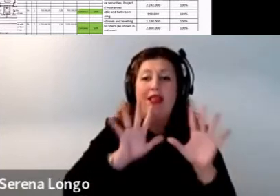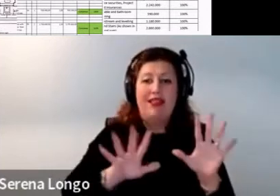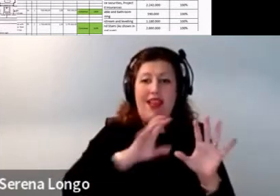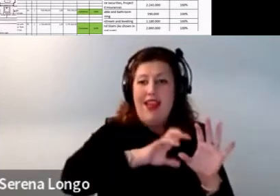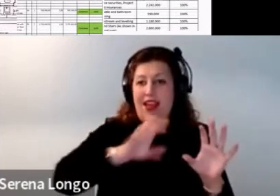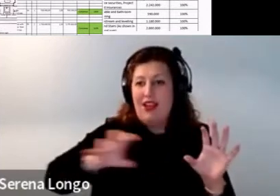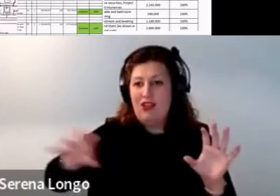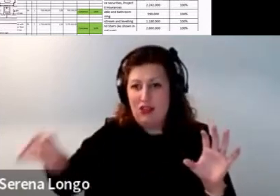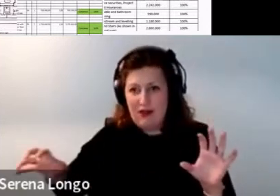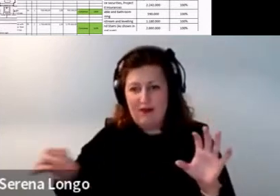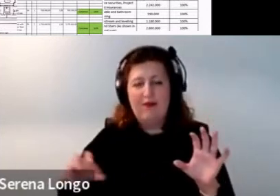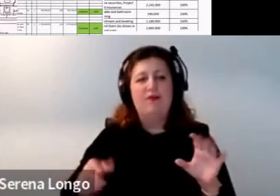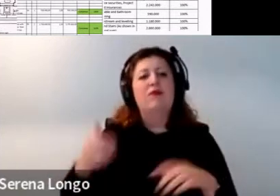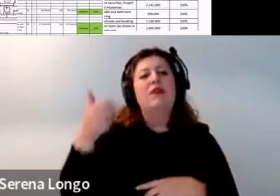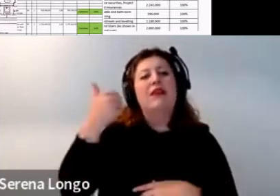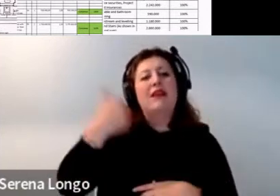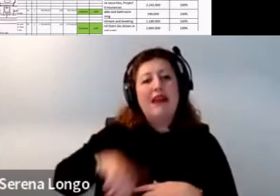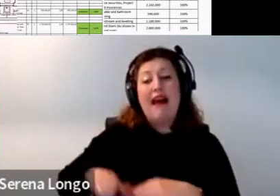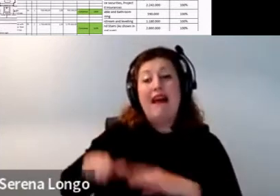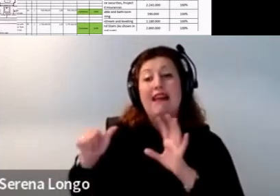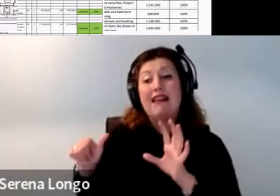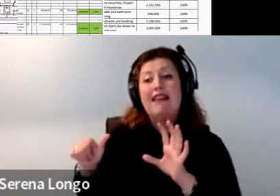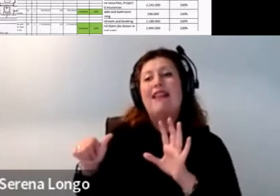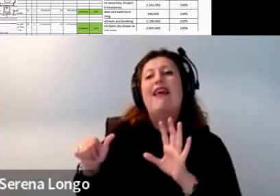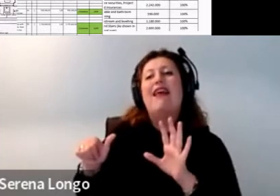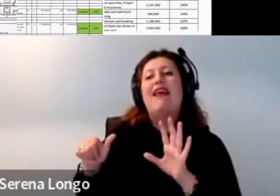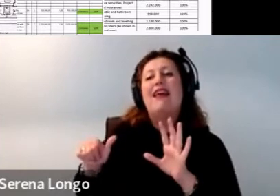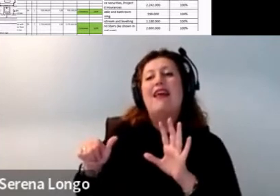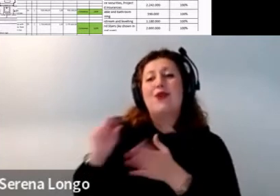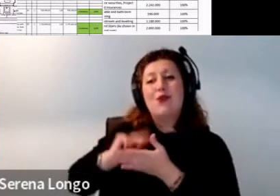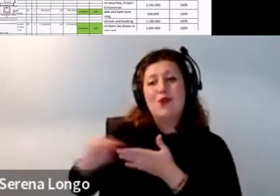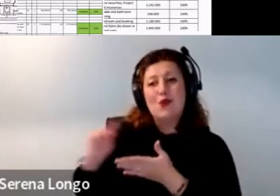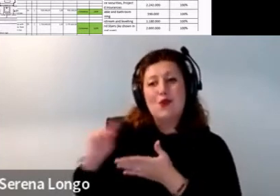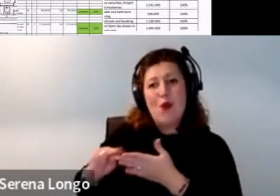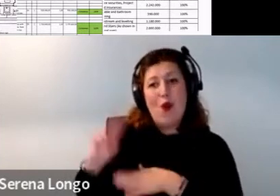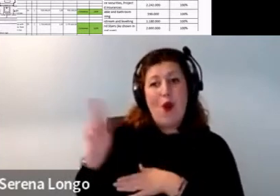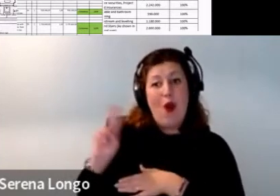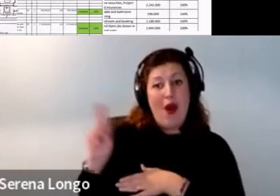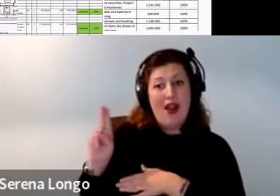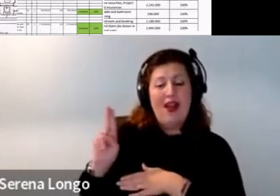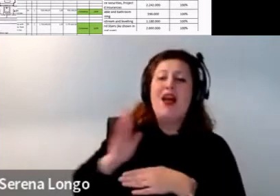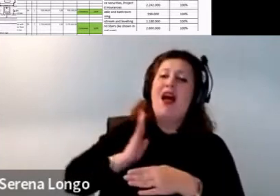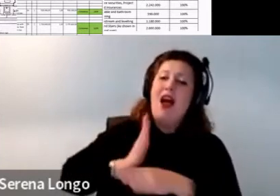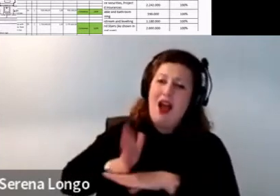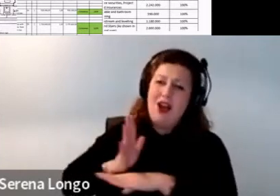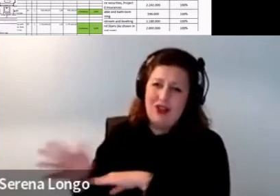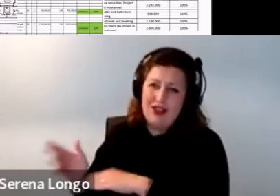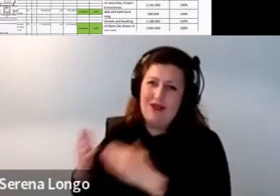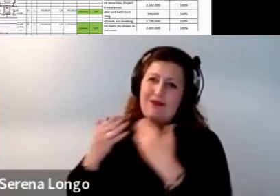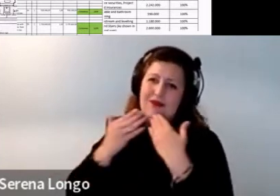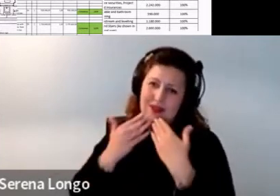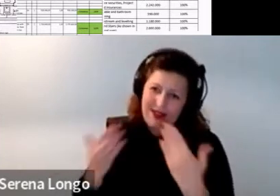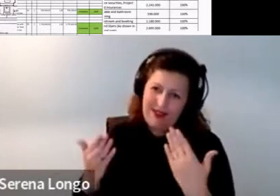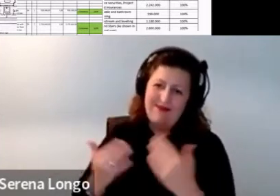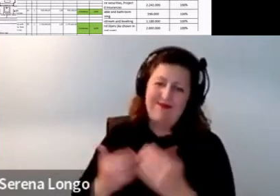l'accessibilità ai servizi igienici di 6 scuole. Appunto. Questa è la parte